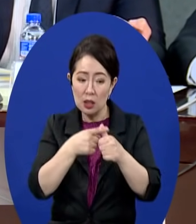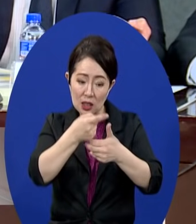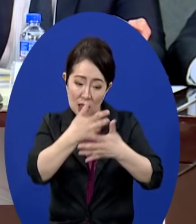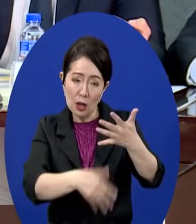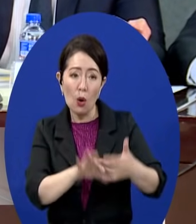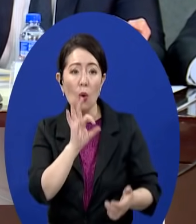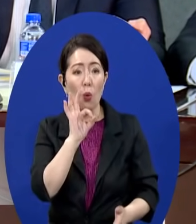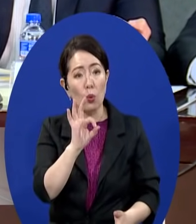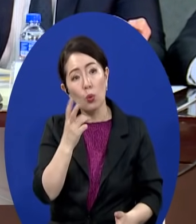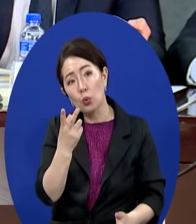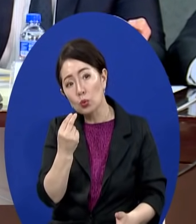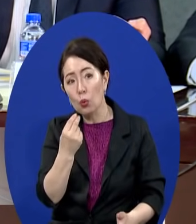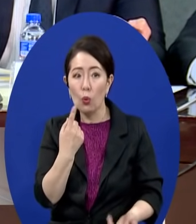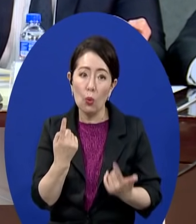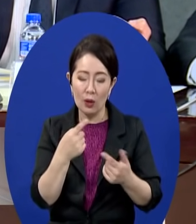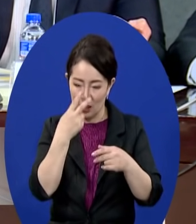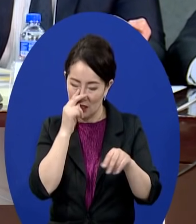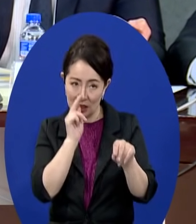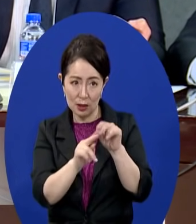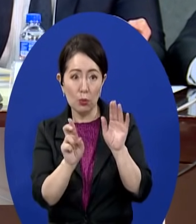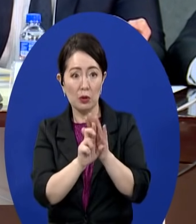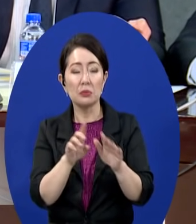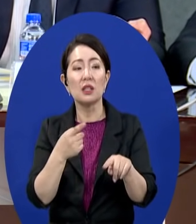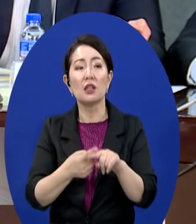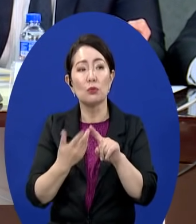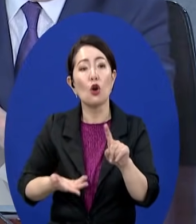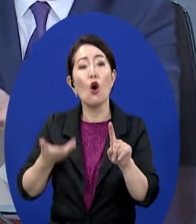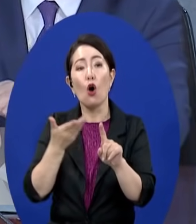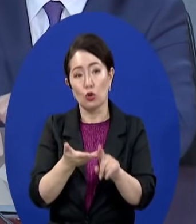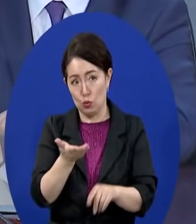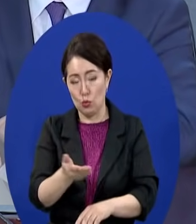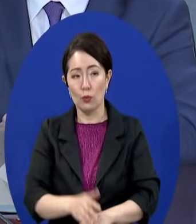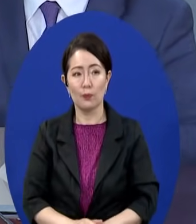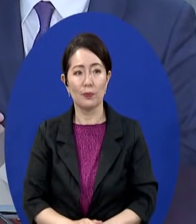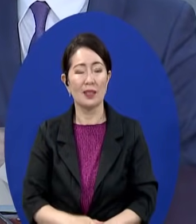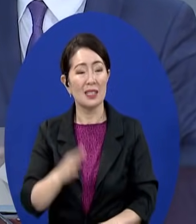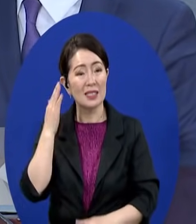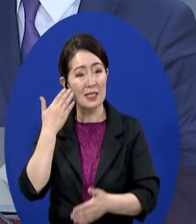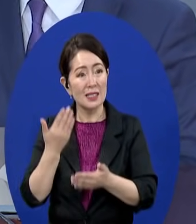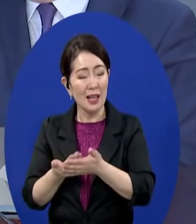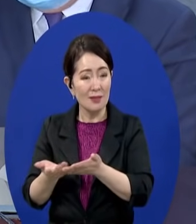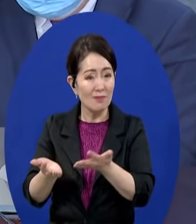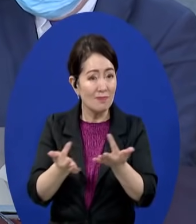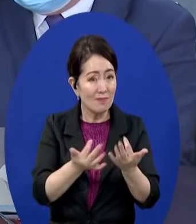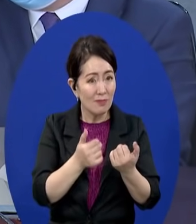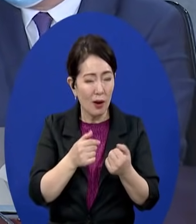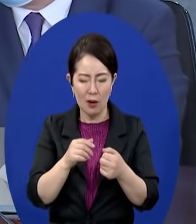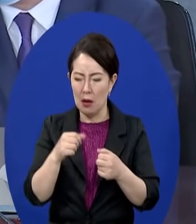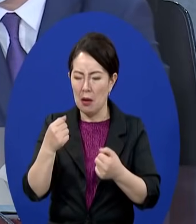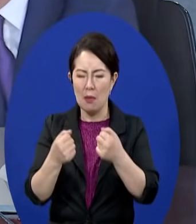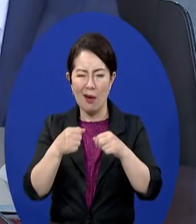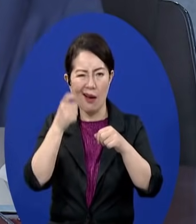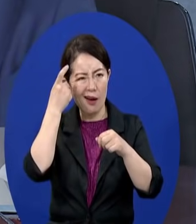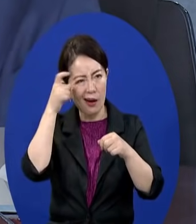хяналт тавих боломж нөлөөдгүй хэмжээгээр нэмэгдсэн гэж ойлгож байна. Санал хураах өдөр автомат машин гацах техникийн асуудал